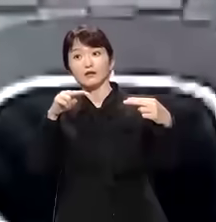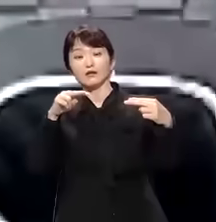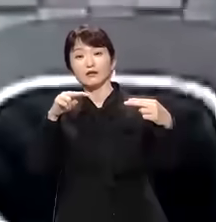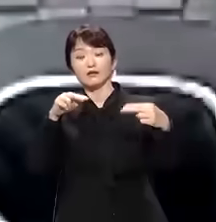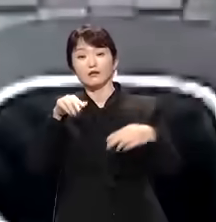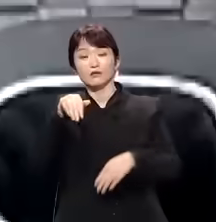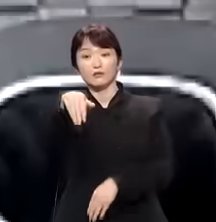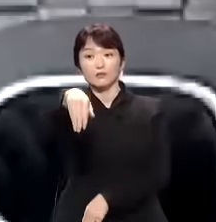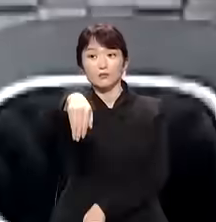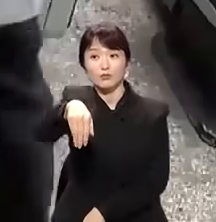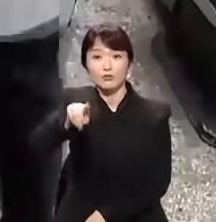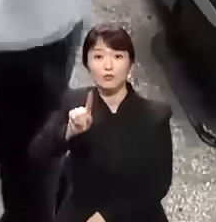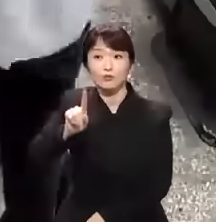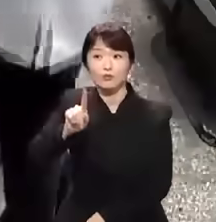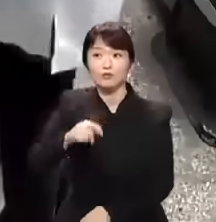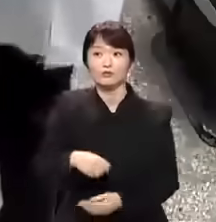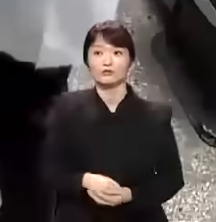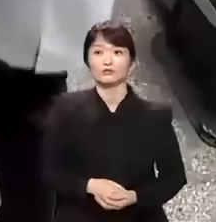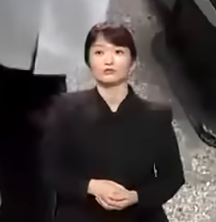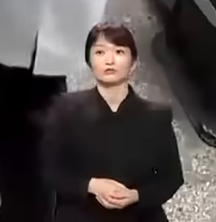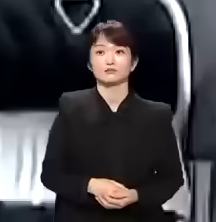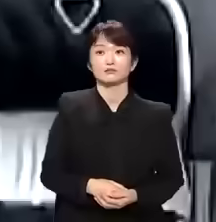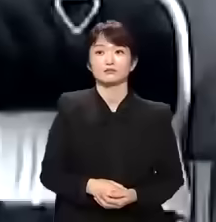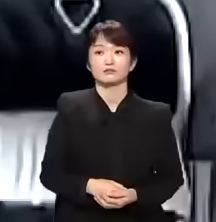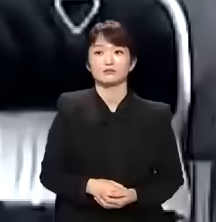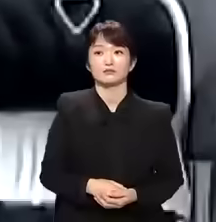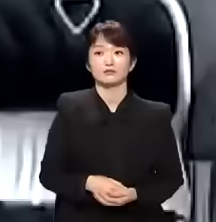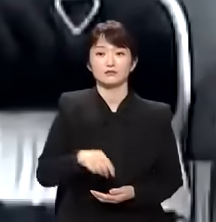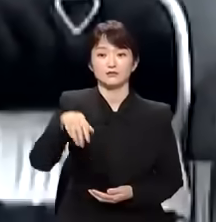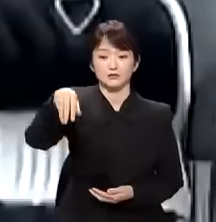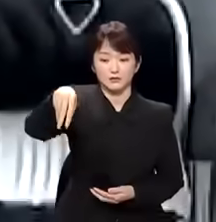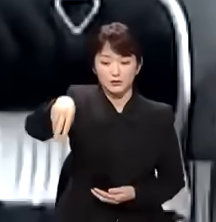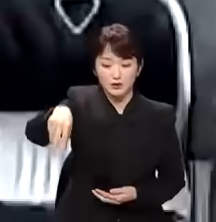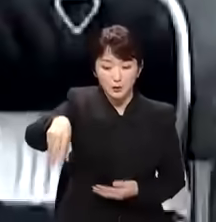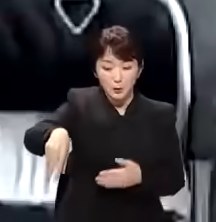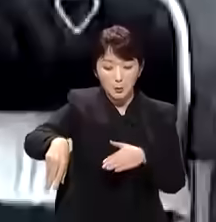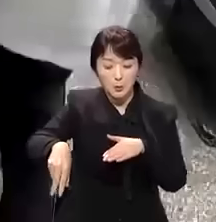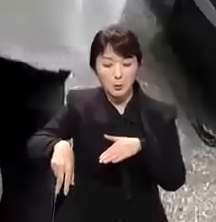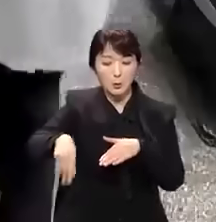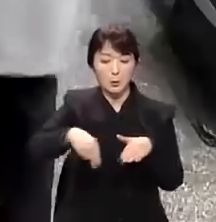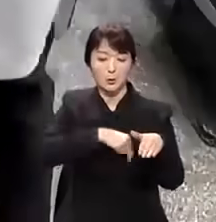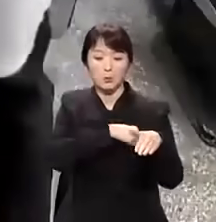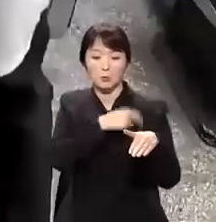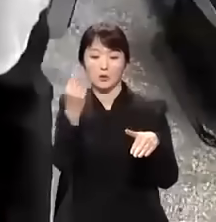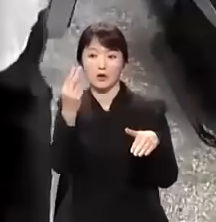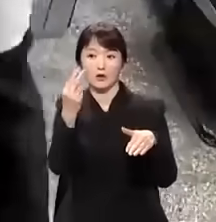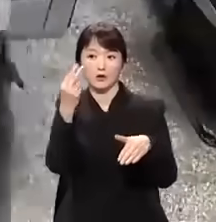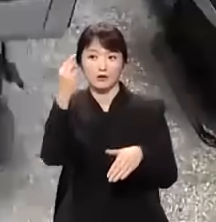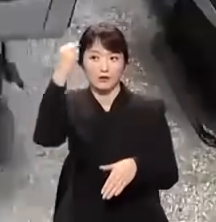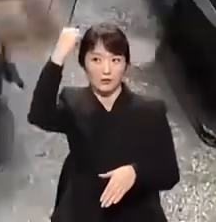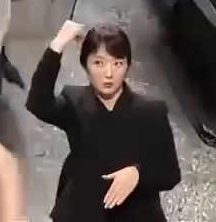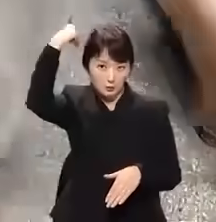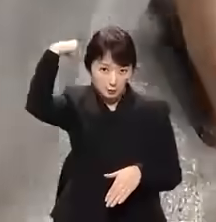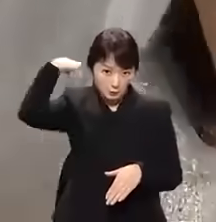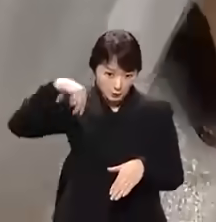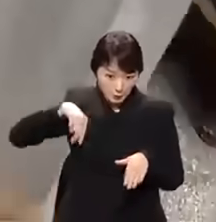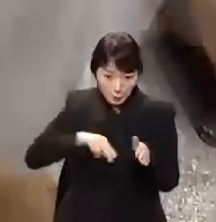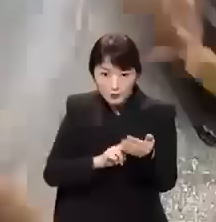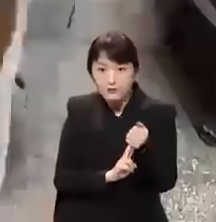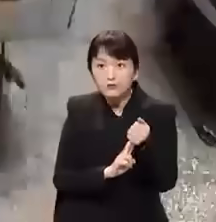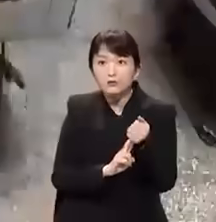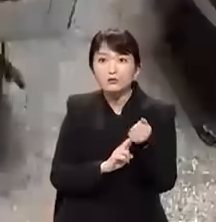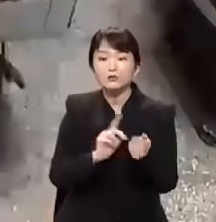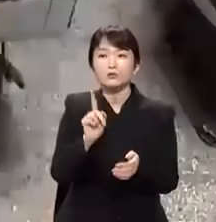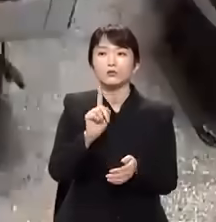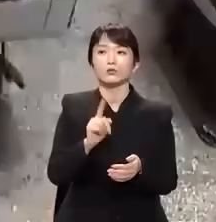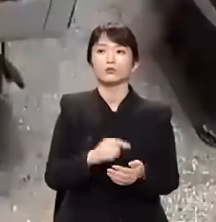어 뭘 자꾸 만져 아 지금 뺀 거 보셨어요 뭔가 집어들고 뭐 뒷머리로 확 어 없어졌어 완